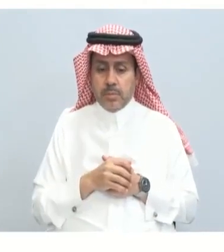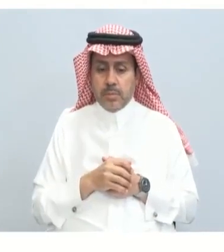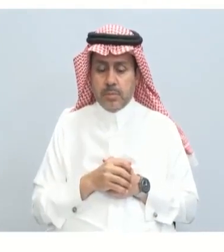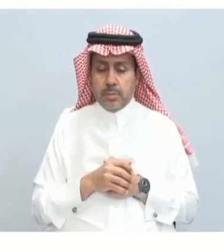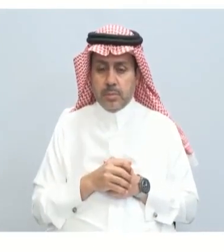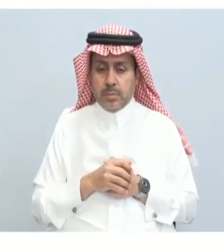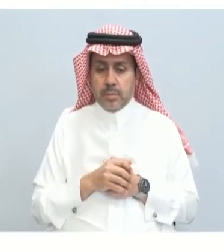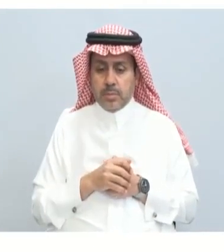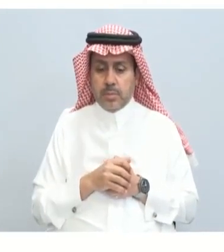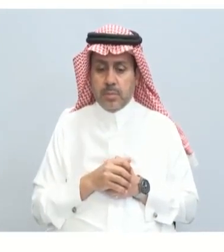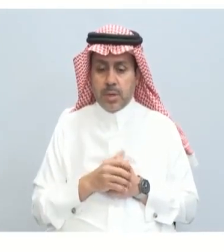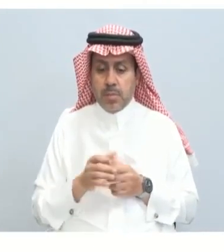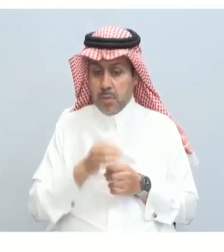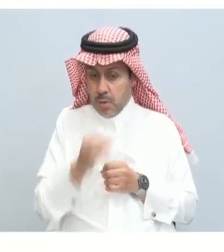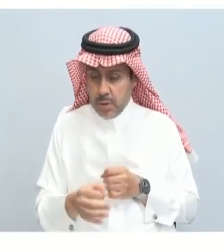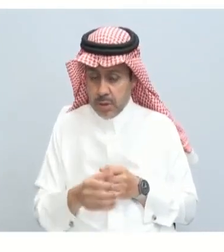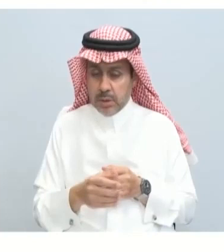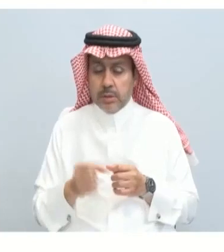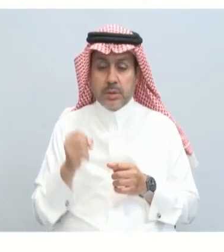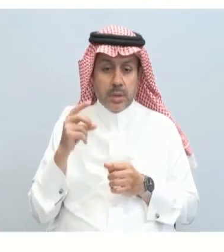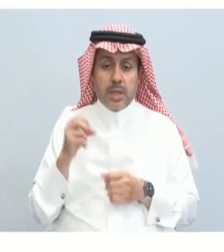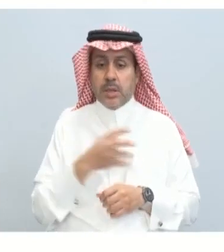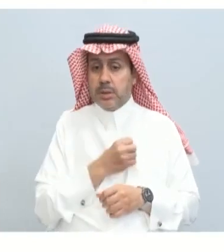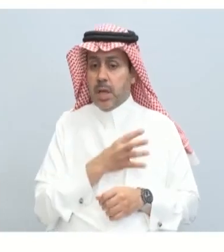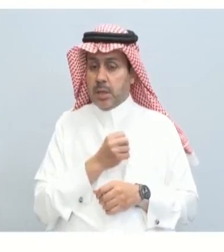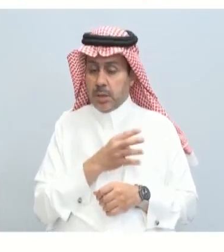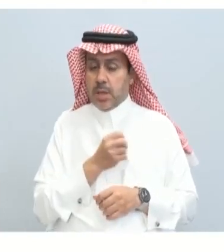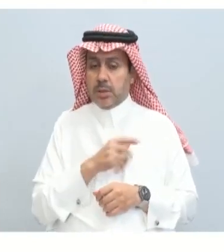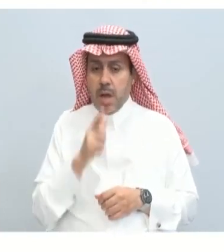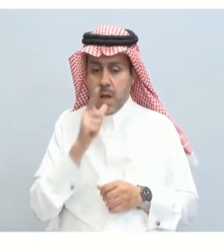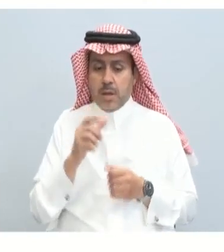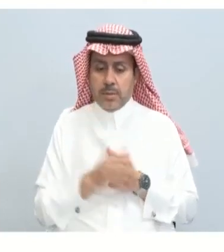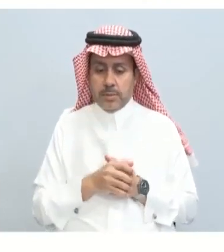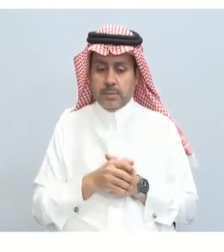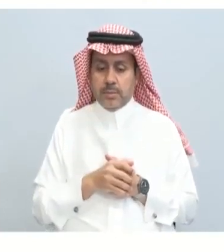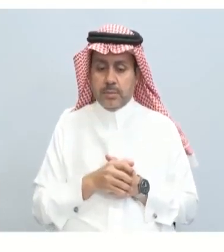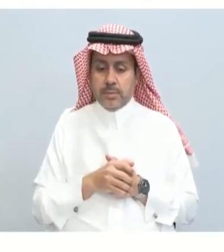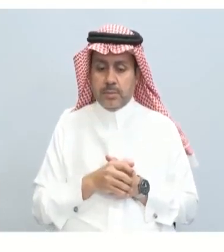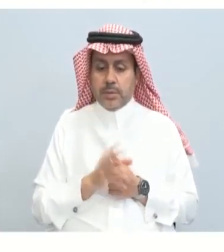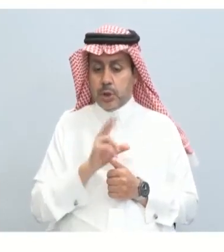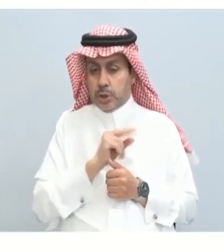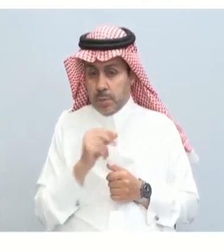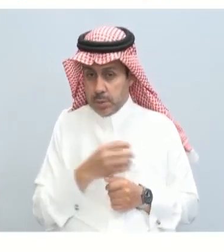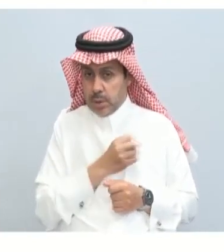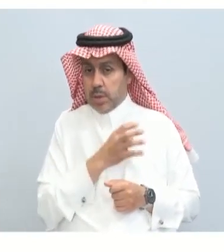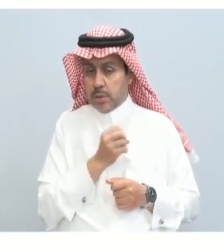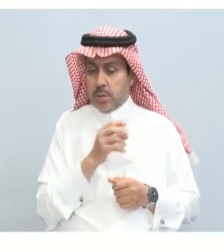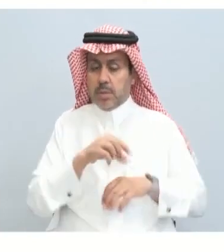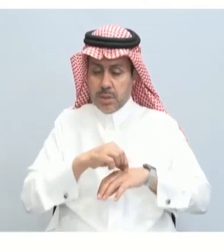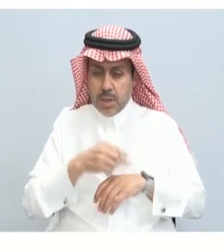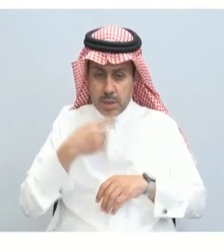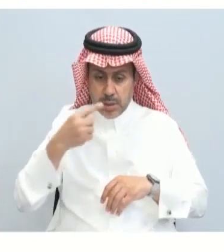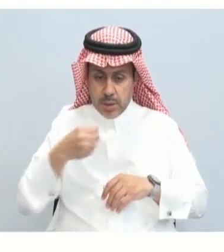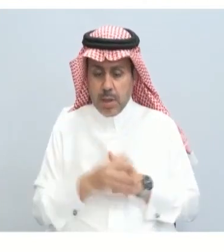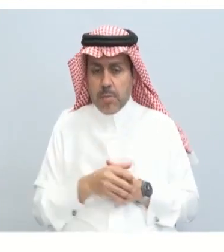دقائق وثوان هنا دقات قائله دقاته قال المرء قائله شبه دقات بانسان ايضا يتكلم